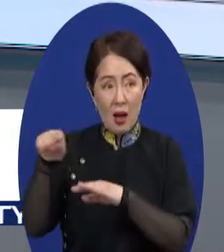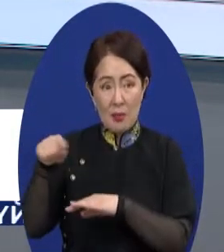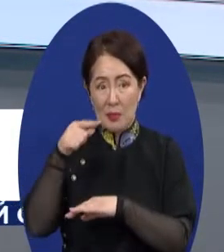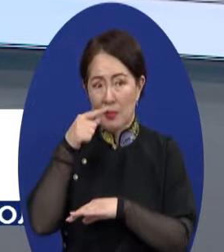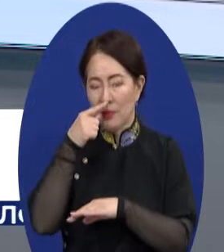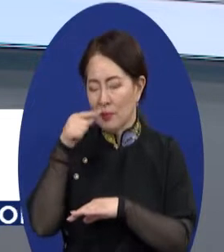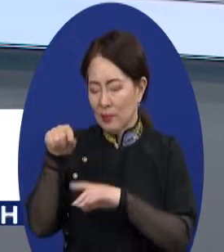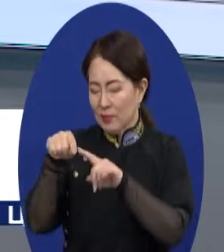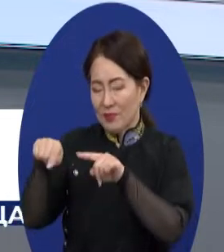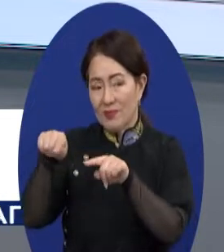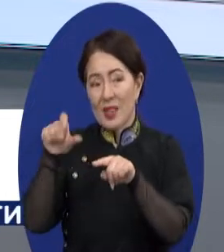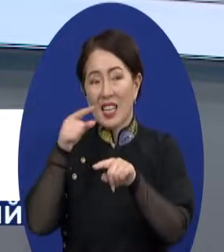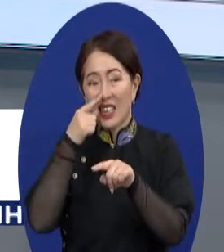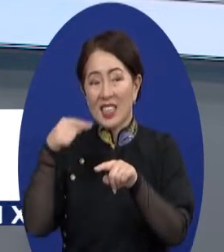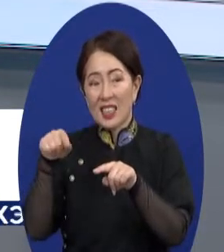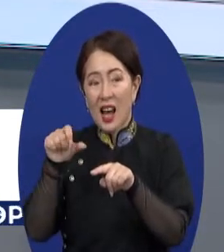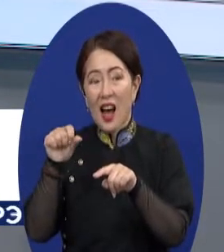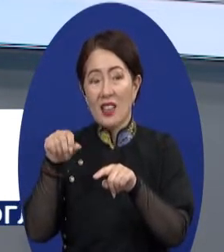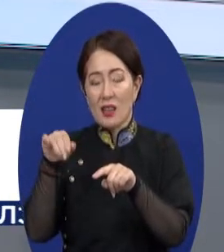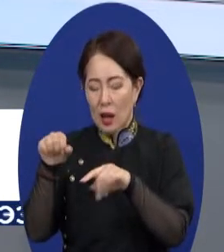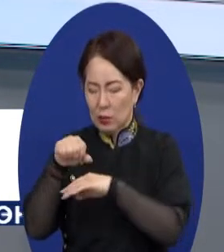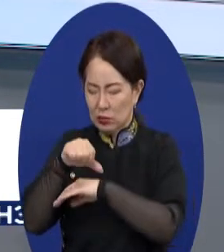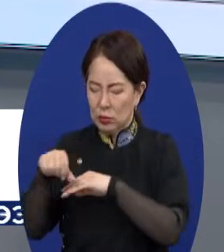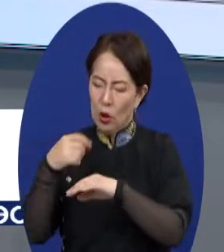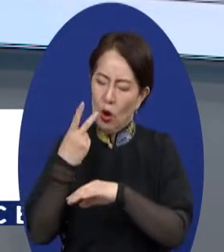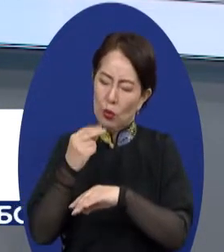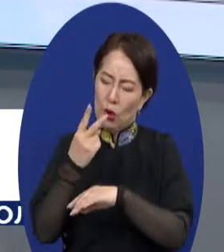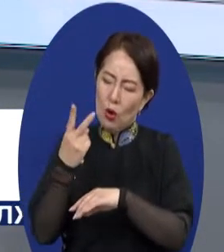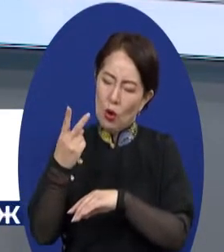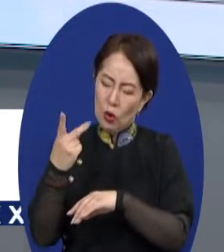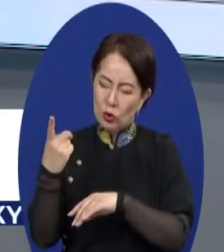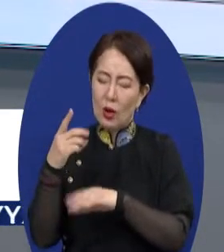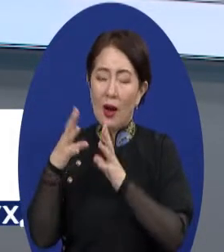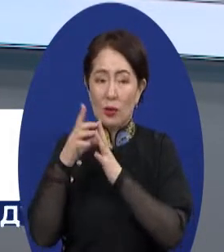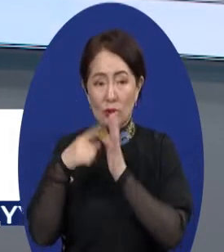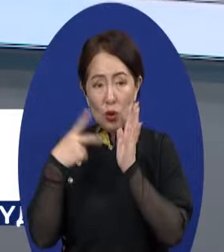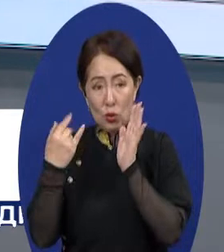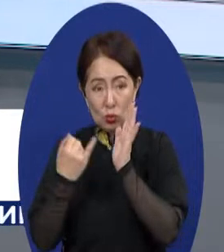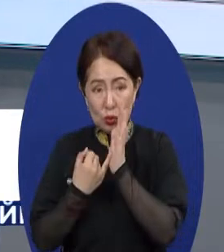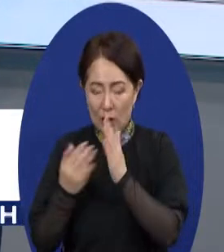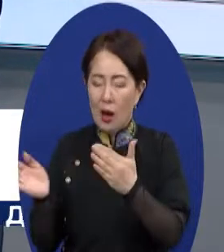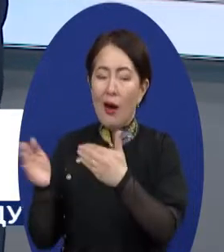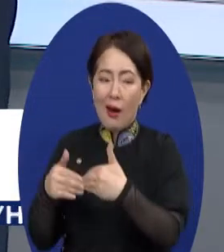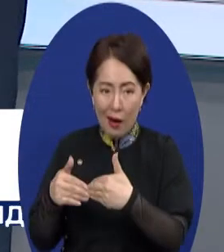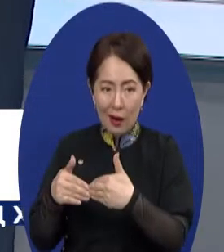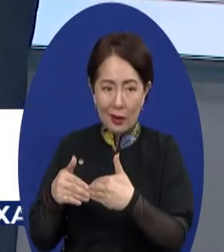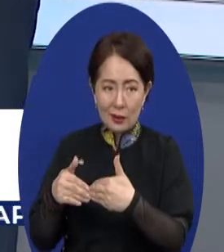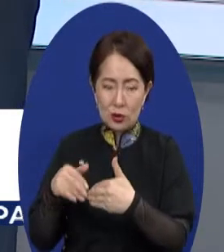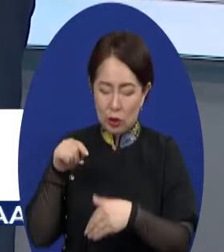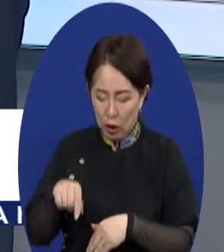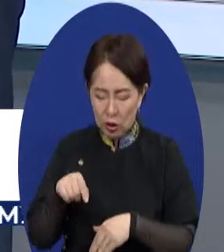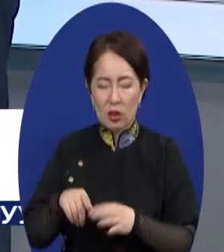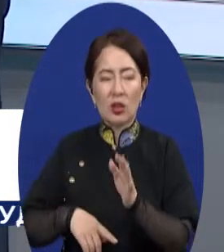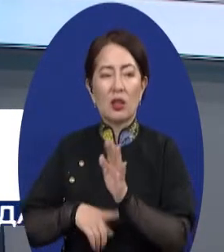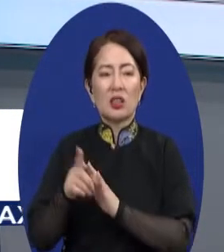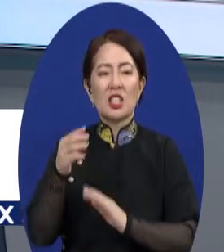анхны тохиолдол бүртгэгдсэний улмаас 2021 оны 10-р сарын 26-ны өдрөөс хойш энэ хүү бомбтыг үйл ажиллагааг зогсоогоод байсан. Харин тэгвэл өнөөдрөөс